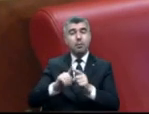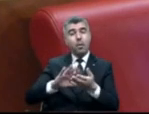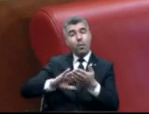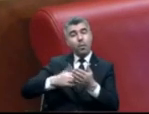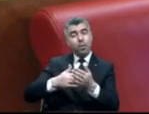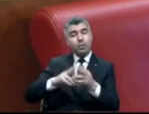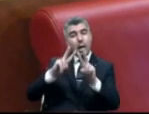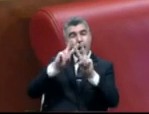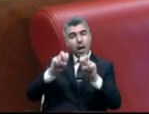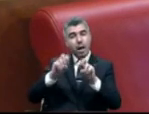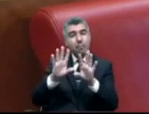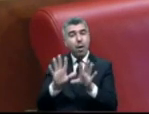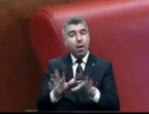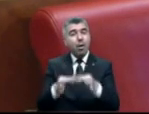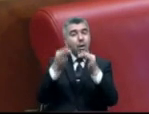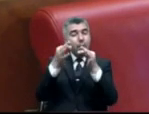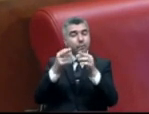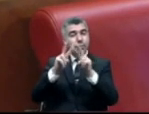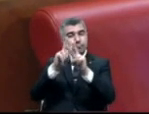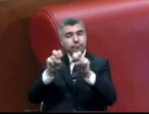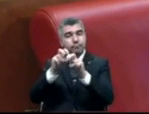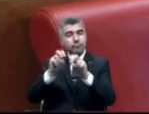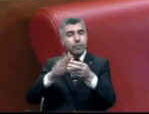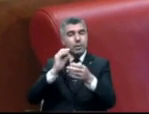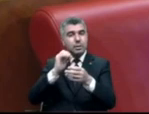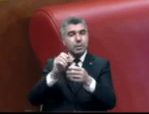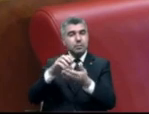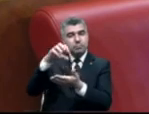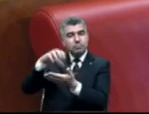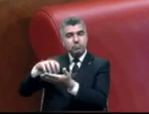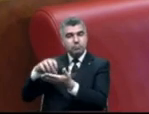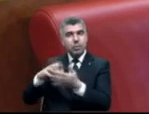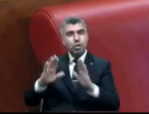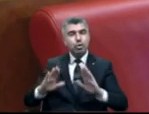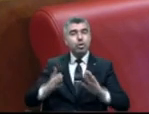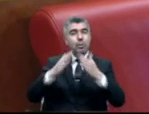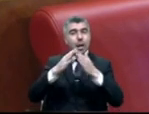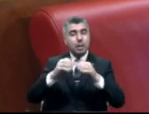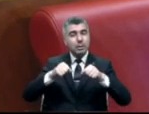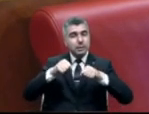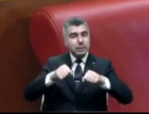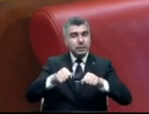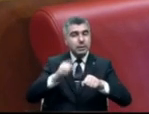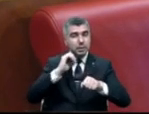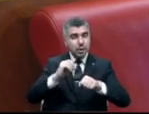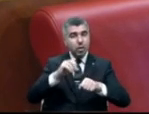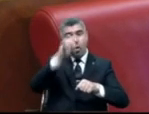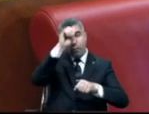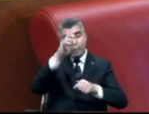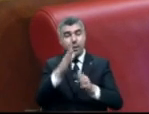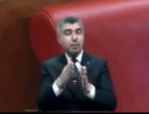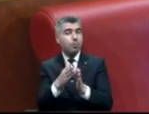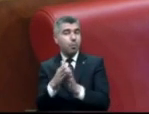المخصصة للاستكشاف والبحث من قبل الفاعلين المنجميين بالقطاع المعدني عدا